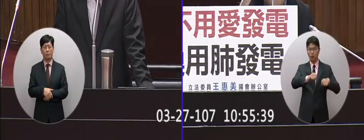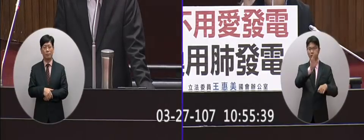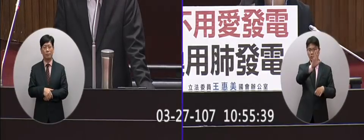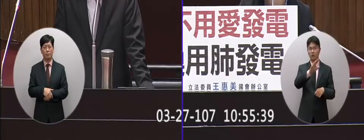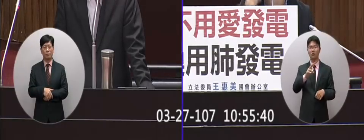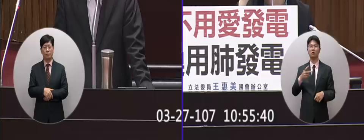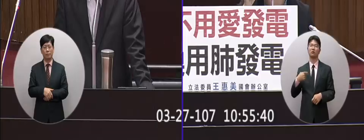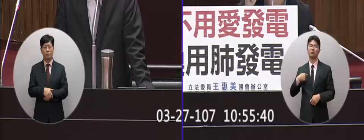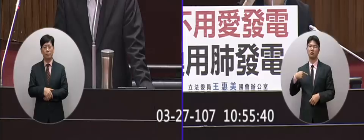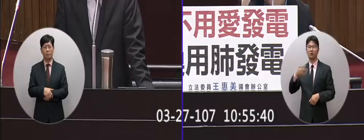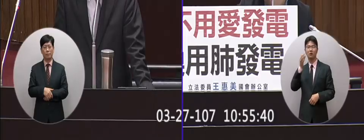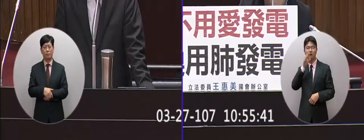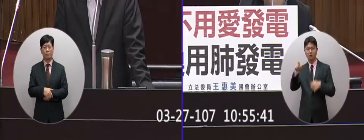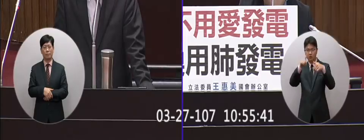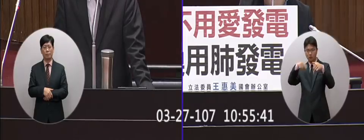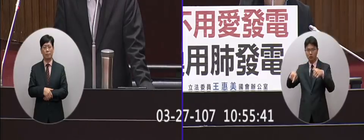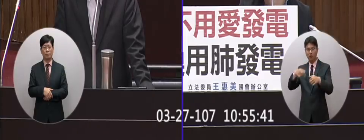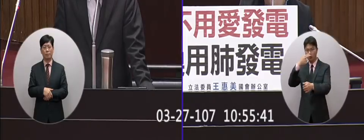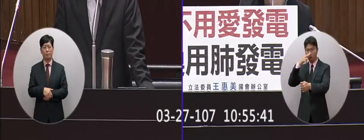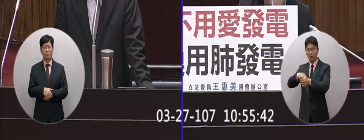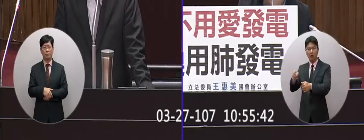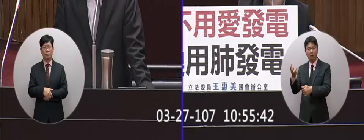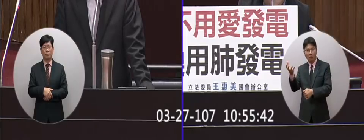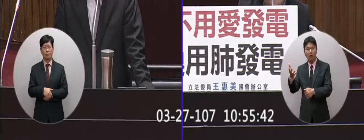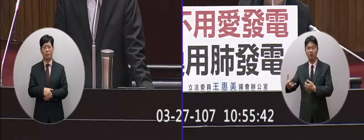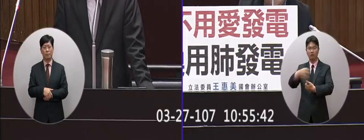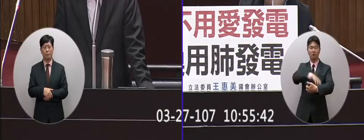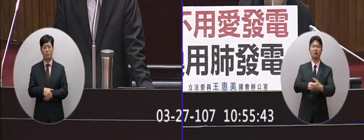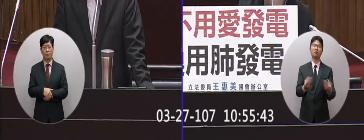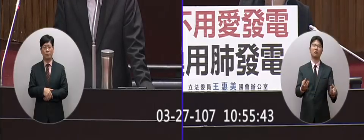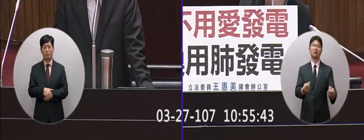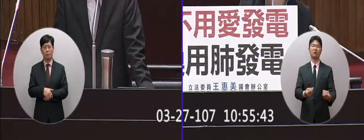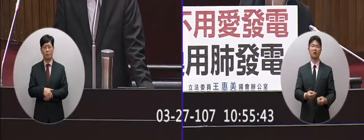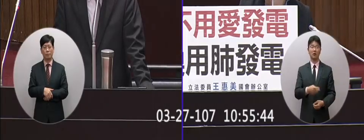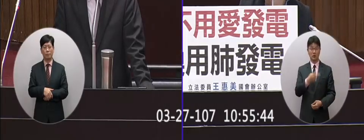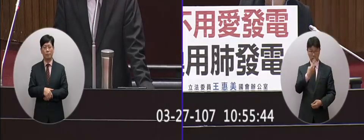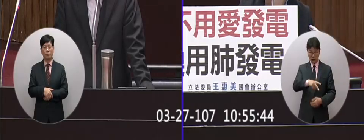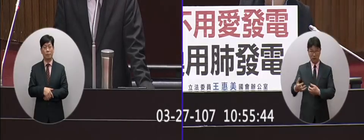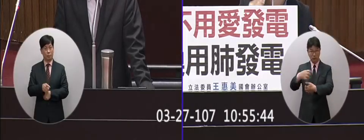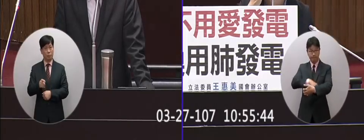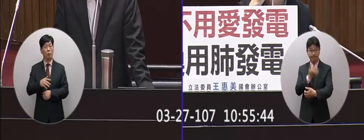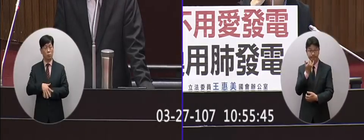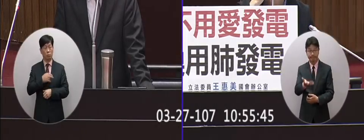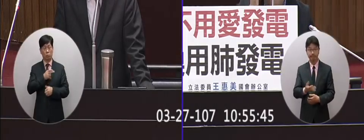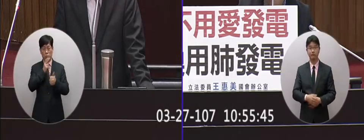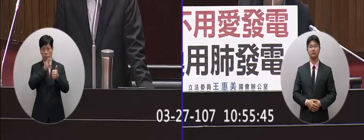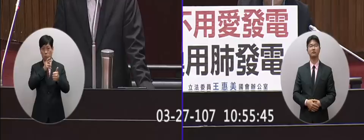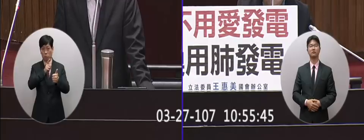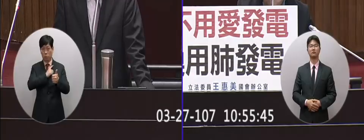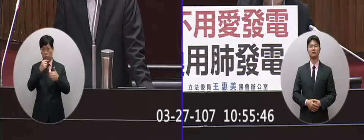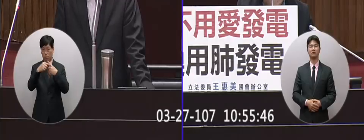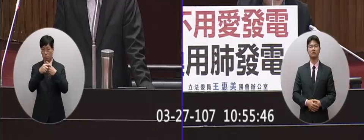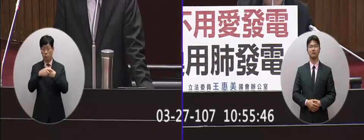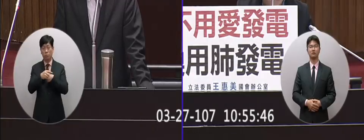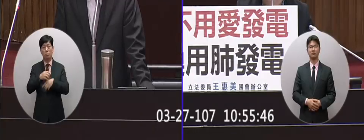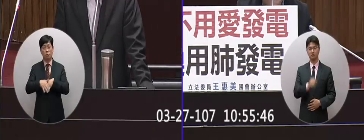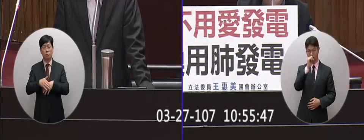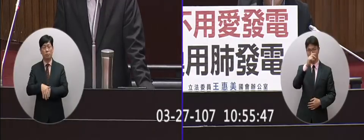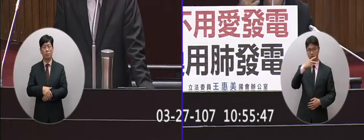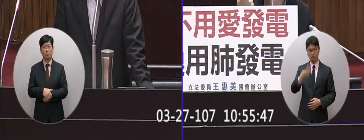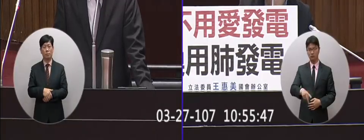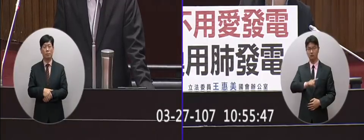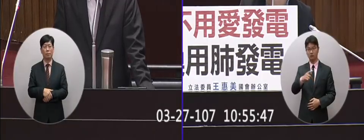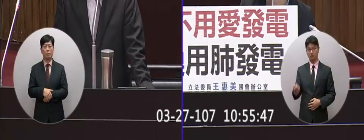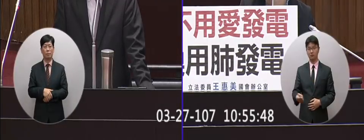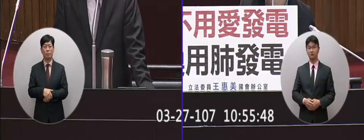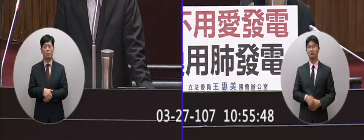是竟然没有包括到重中之重的彰化，可以吗？ 不，这个我让他们去研究了。 好，再来，